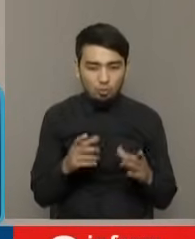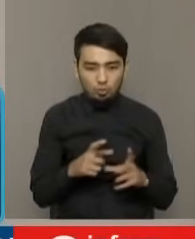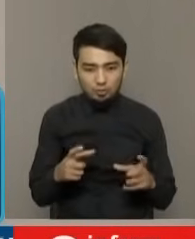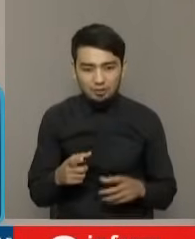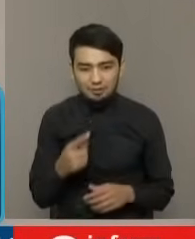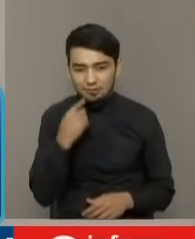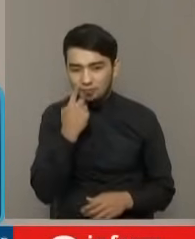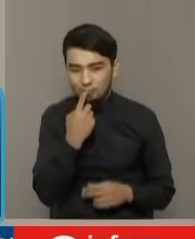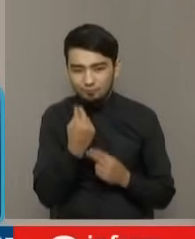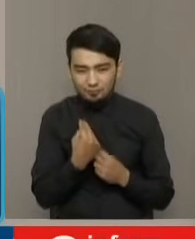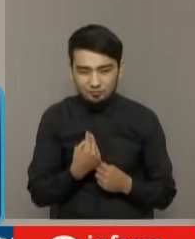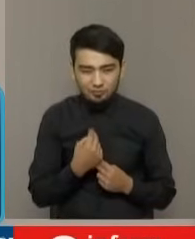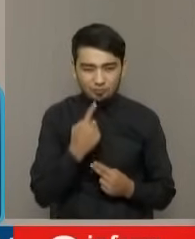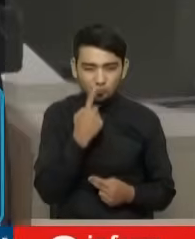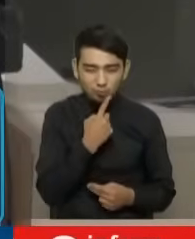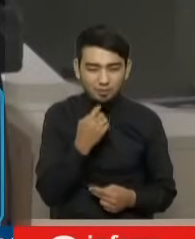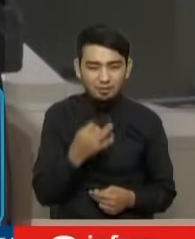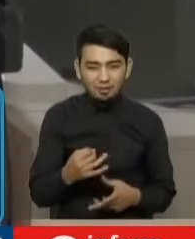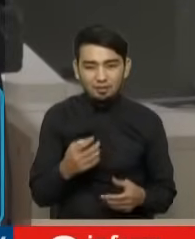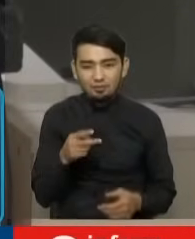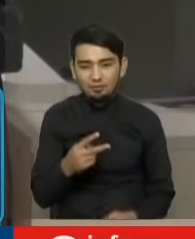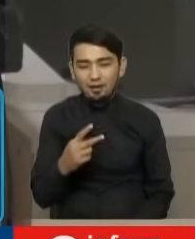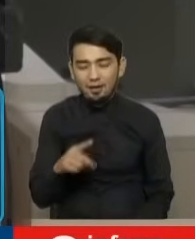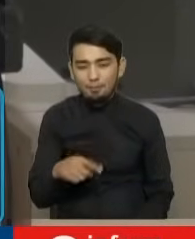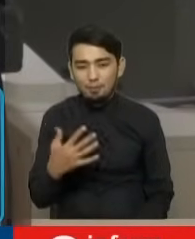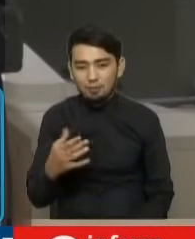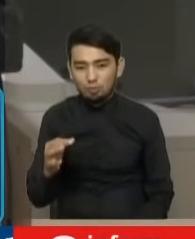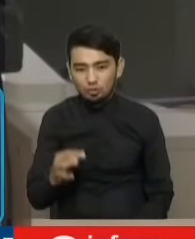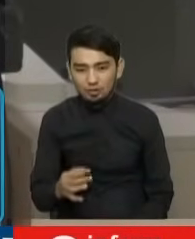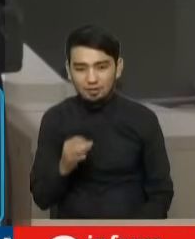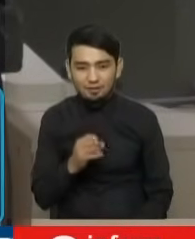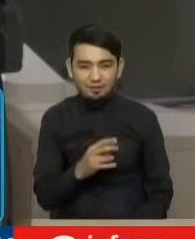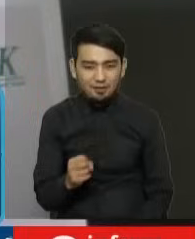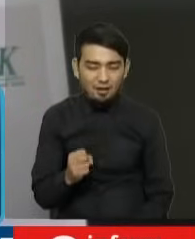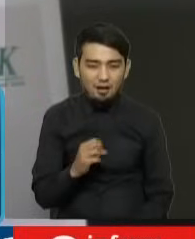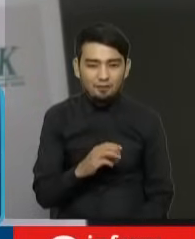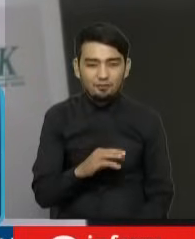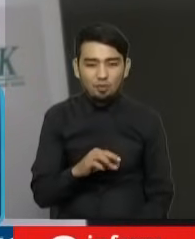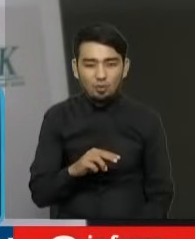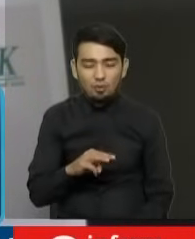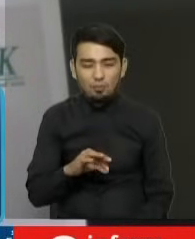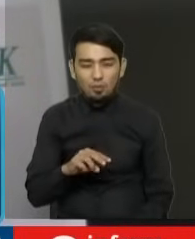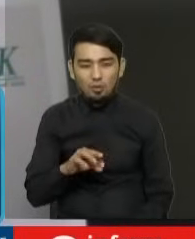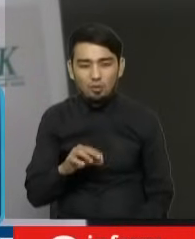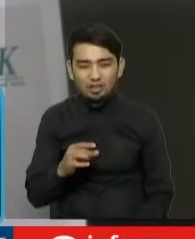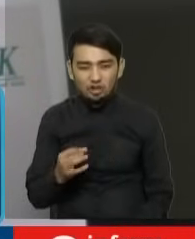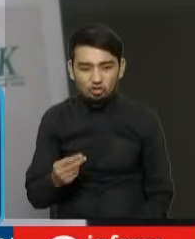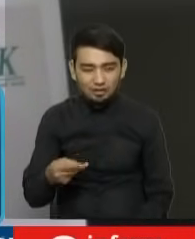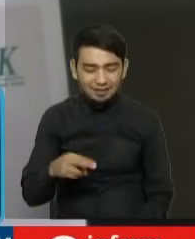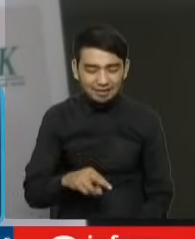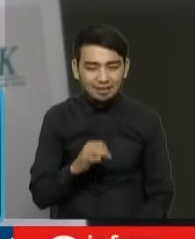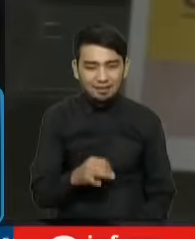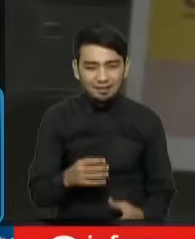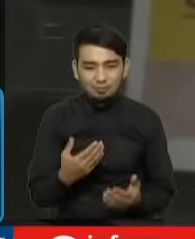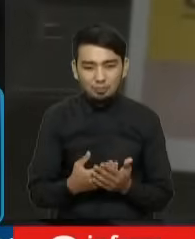на стоматологические услуги, порядка 2,5% на офтальмологические. На остальные медицинские направления использовано